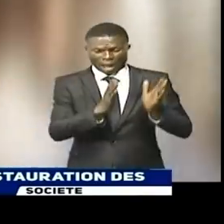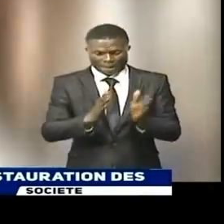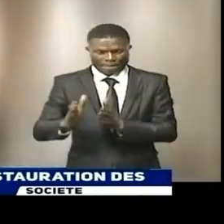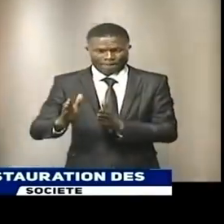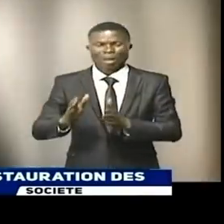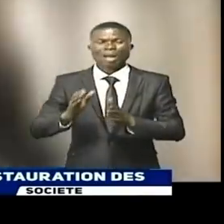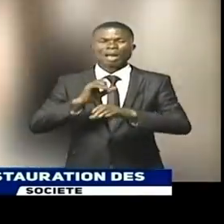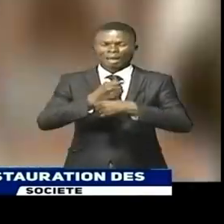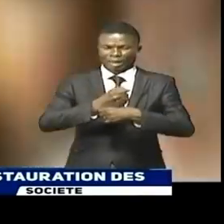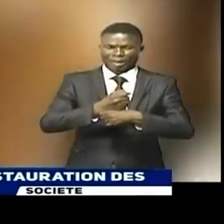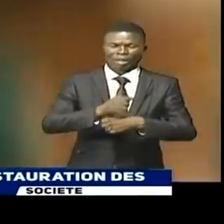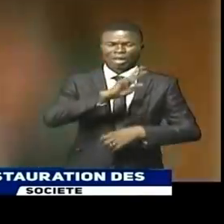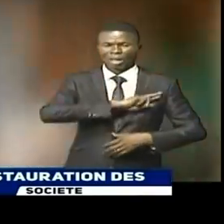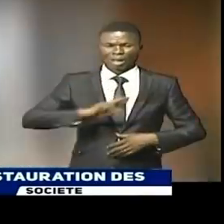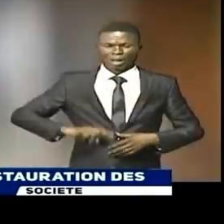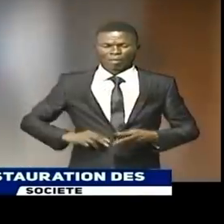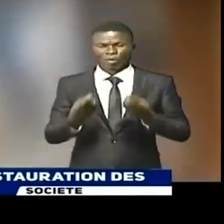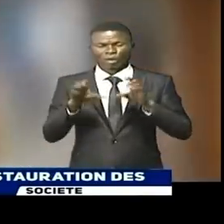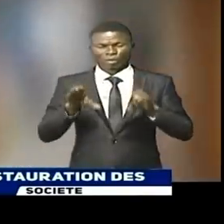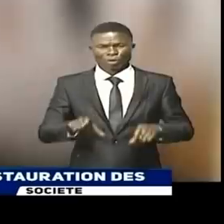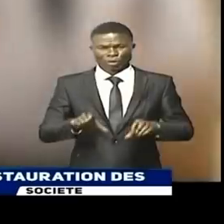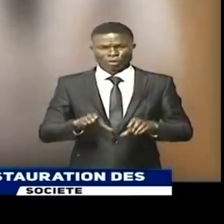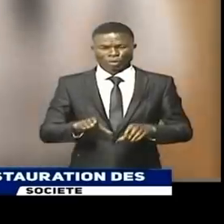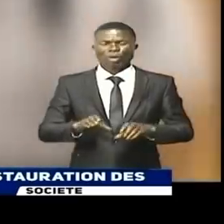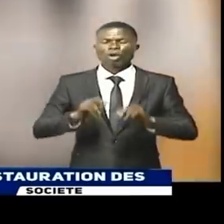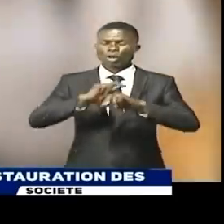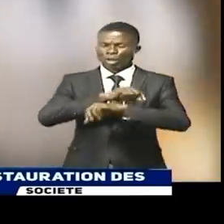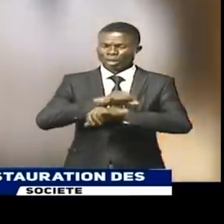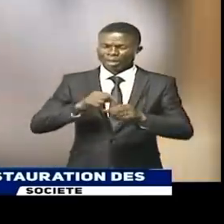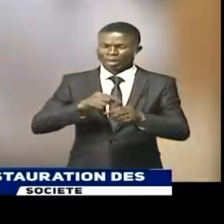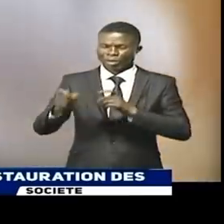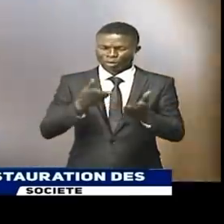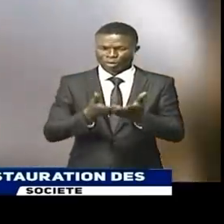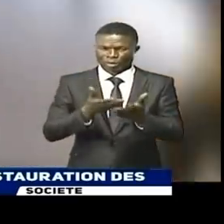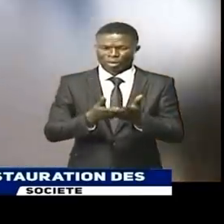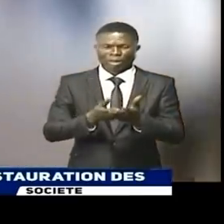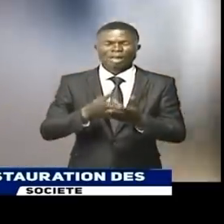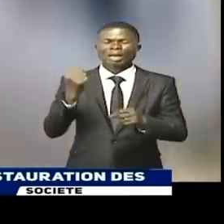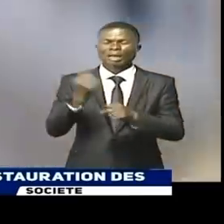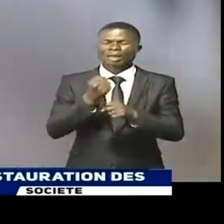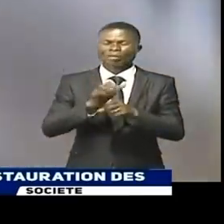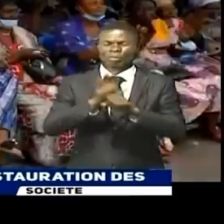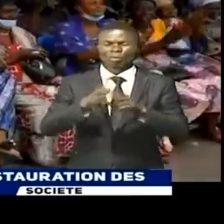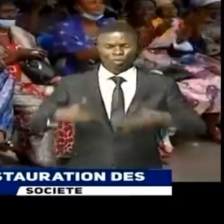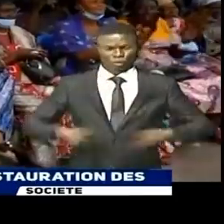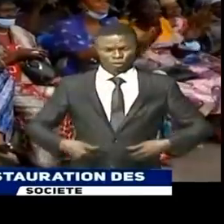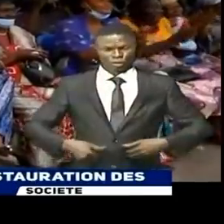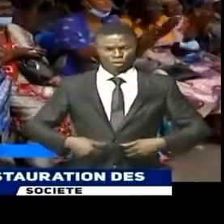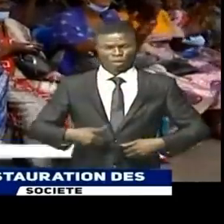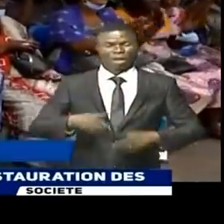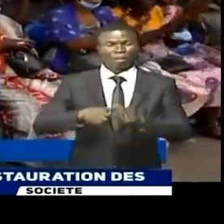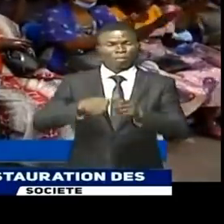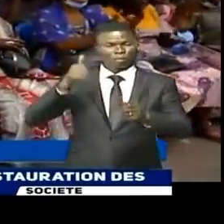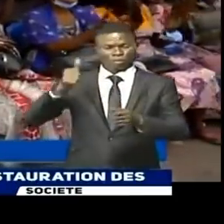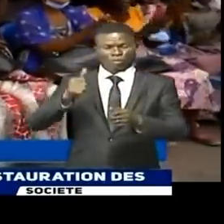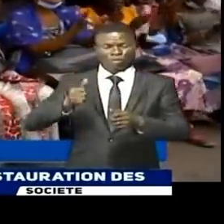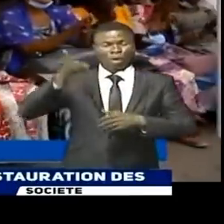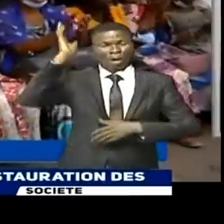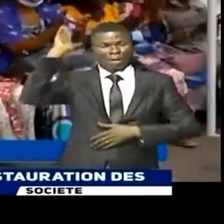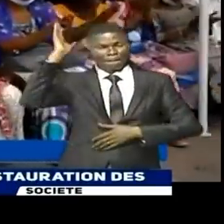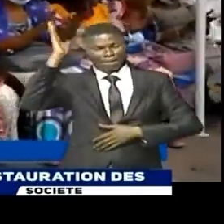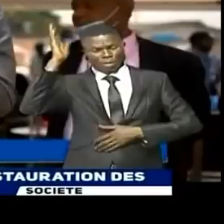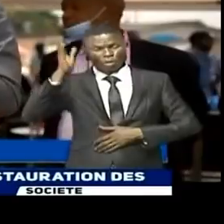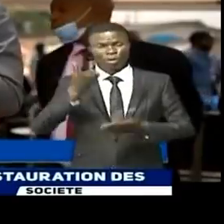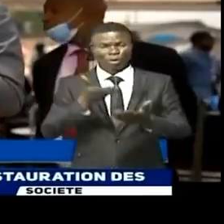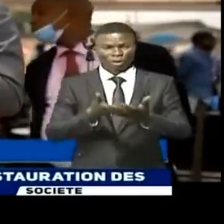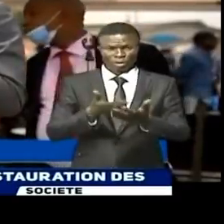en république démocratique du congo de cette filière très employeuse de la main d'oeuvre pour éviter les balbutiements du début